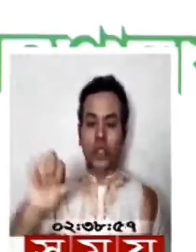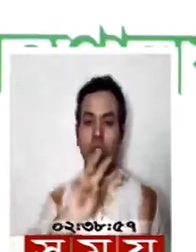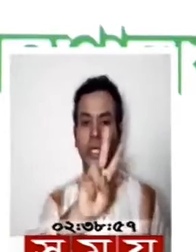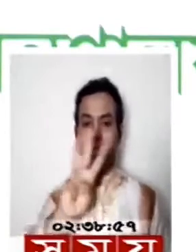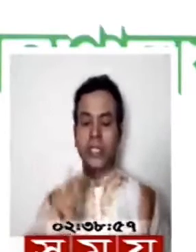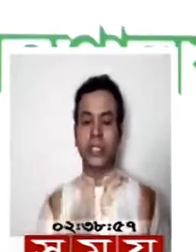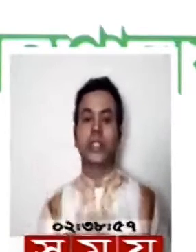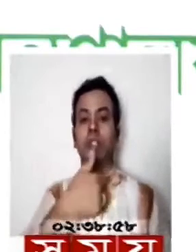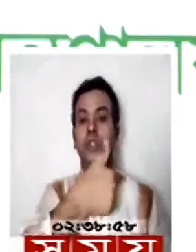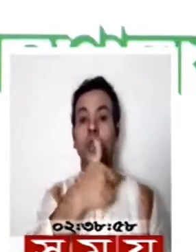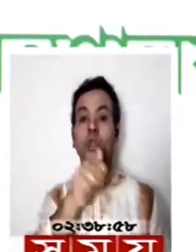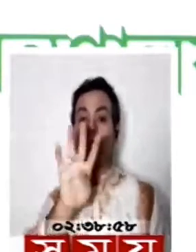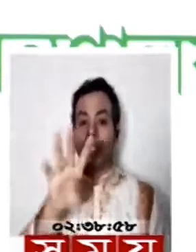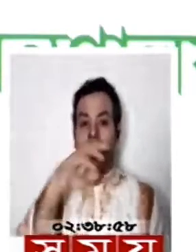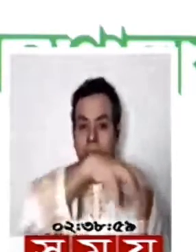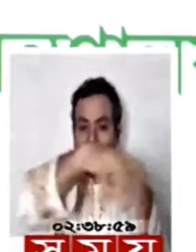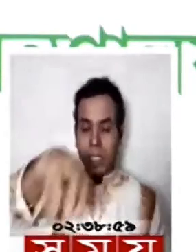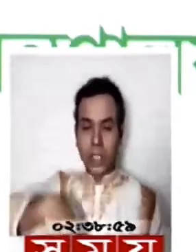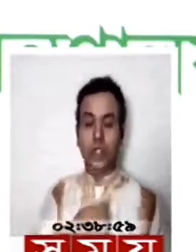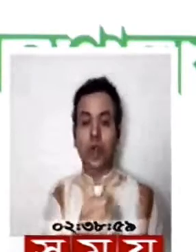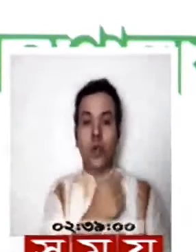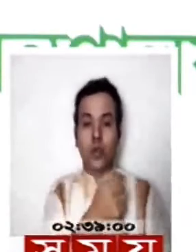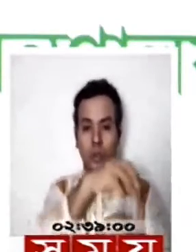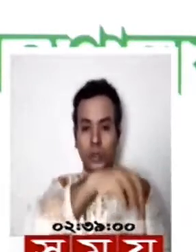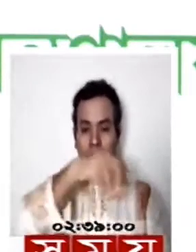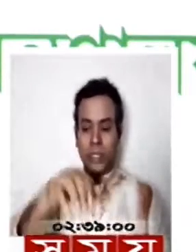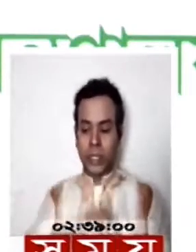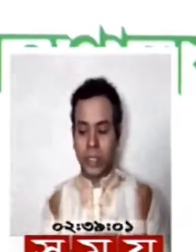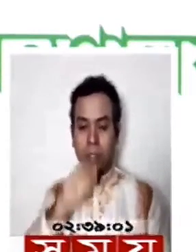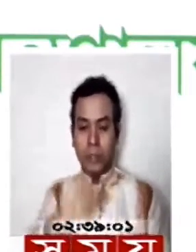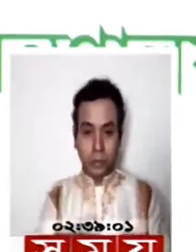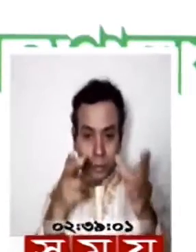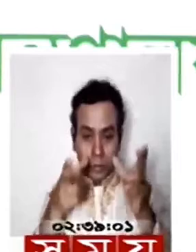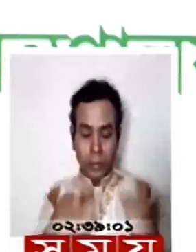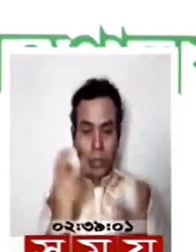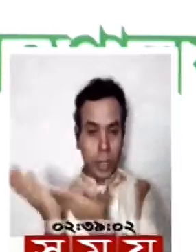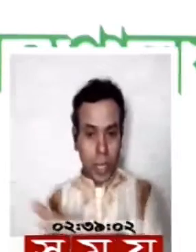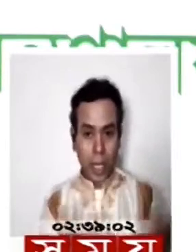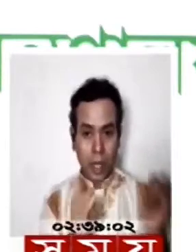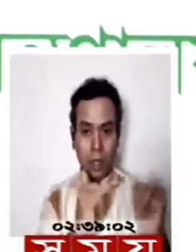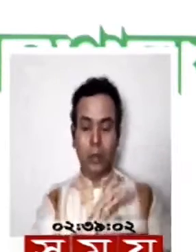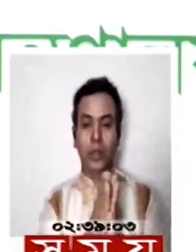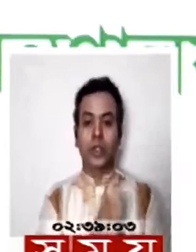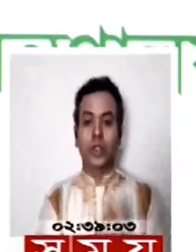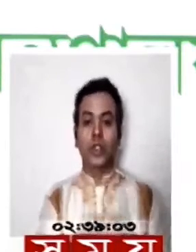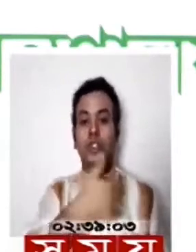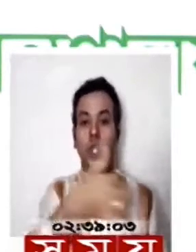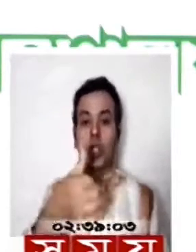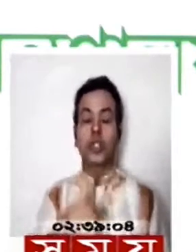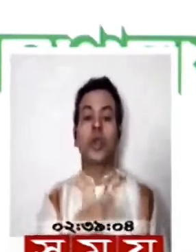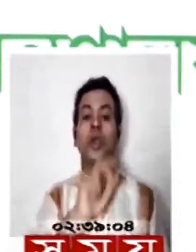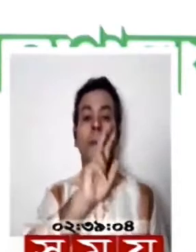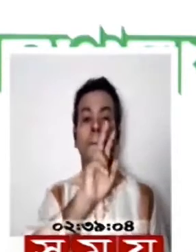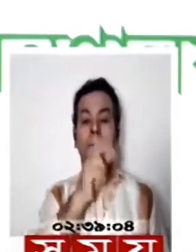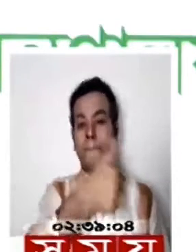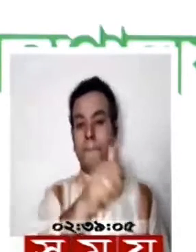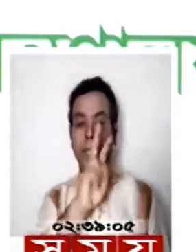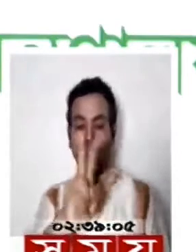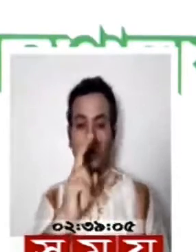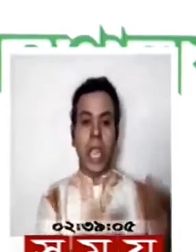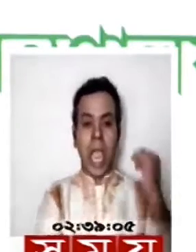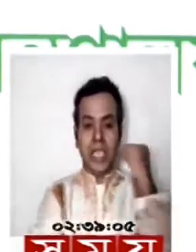2,03,171 জন। বর্তমানে কোয়ারেন্টাইনে আছেন 54,923 জন। সারা দেশে 64 জেলার সকল উপজেলা ও জেলা পর্যায়ের